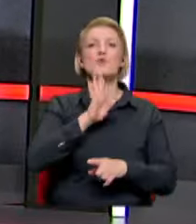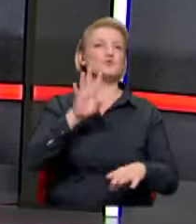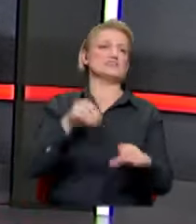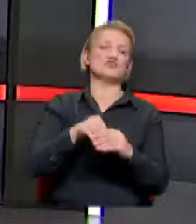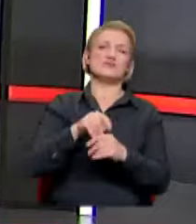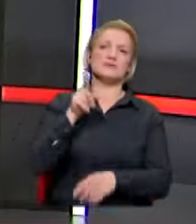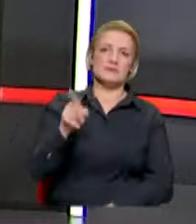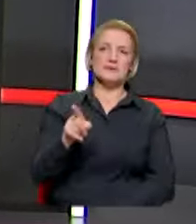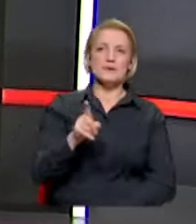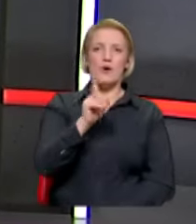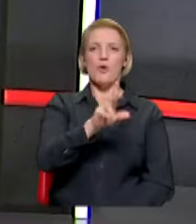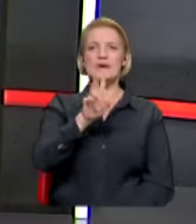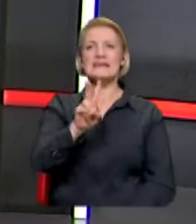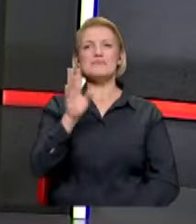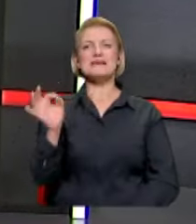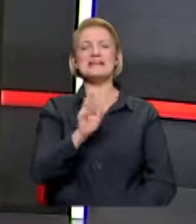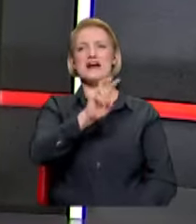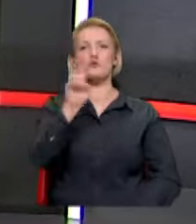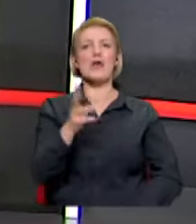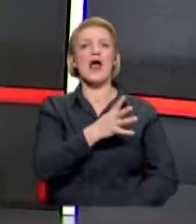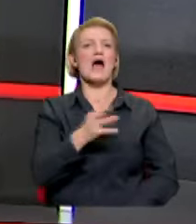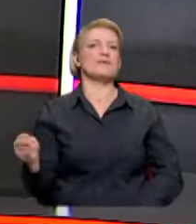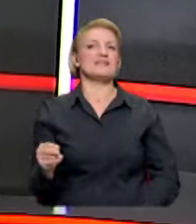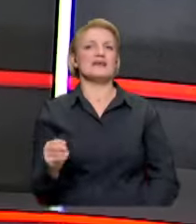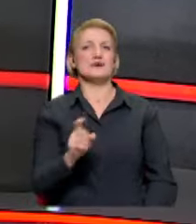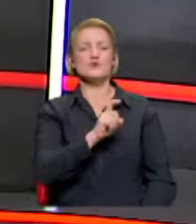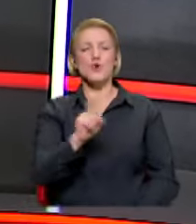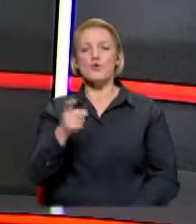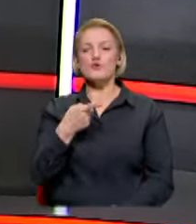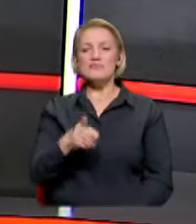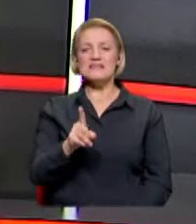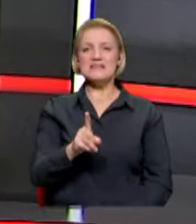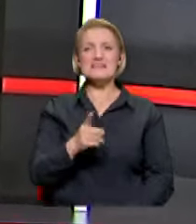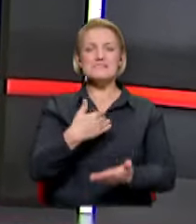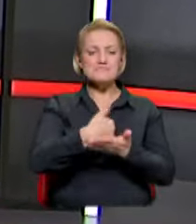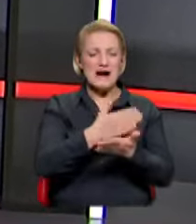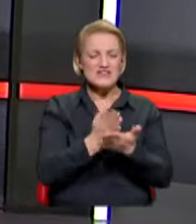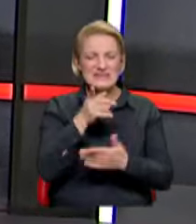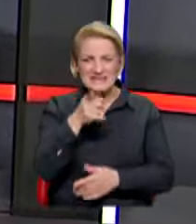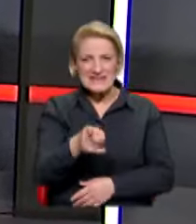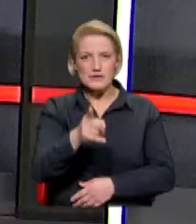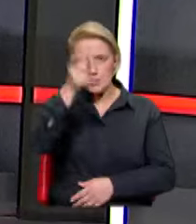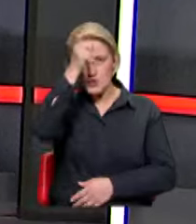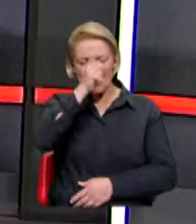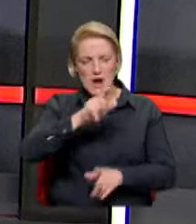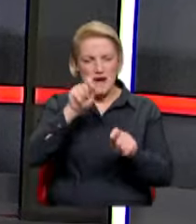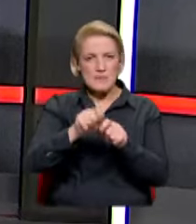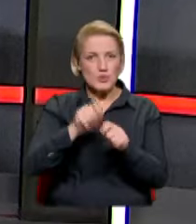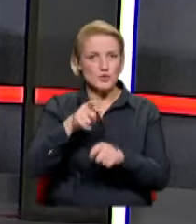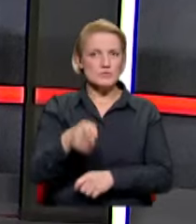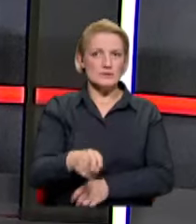uğruna 12 milyar dolar kaybettik 99.000 parçasını Türkiye üretiyordu ve daha